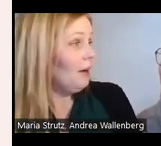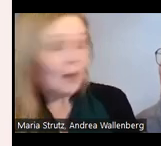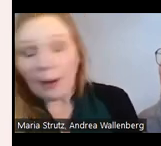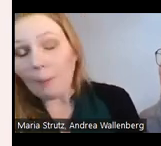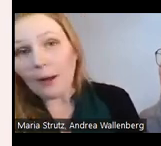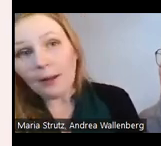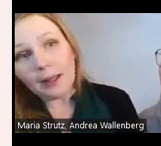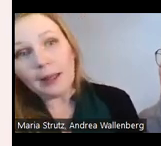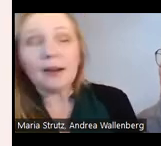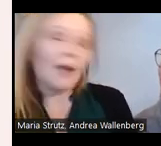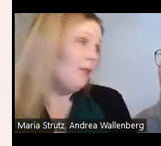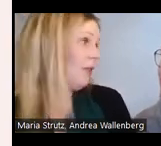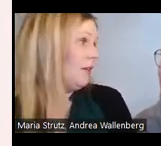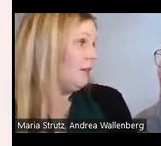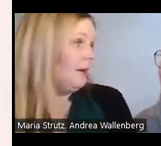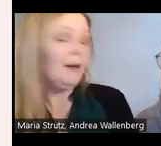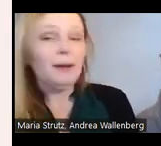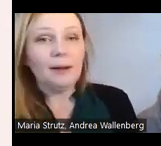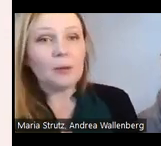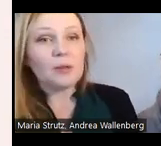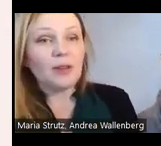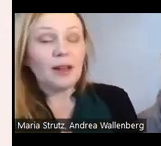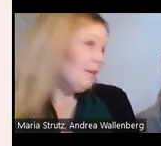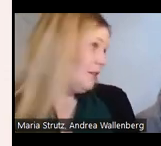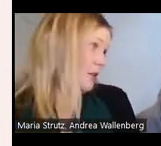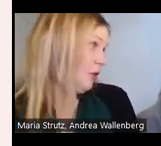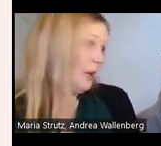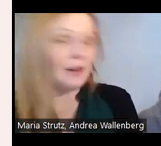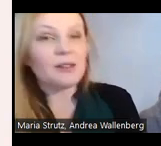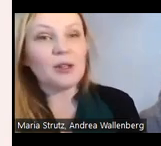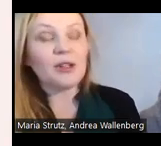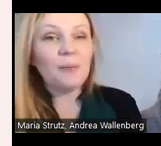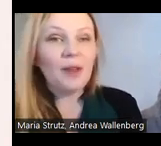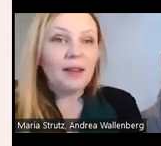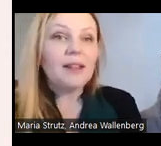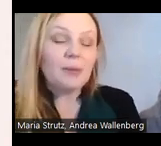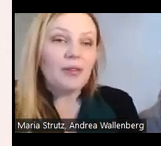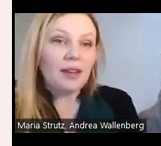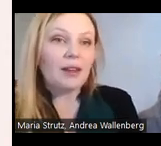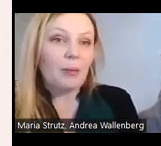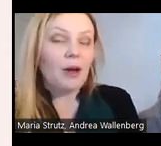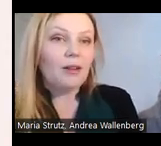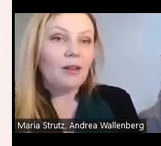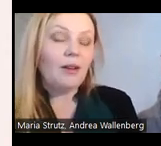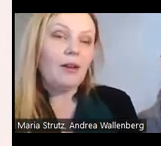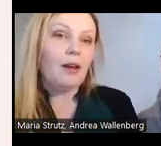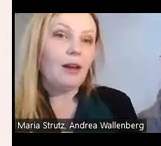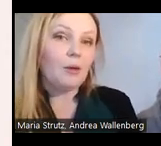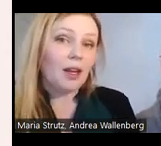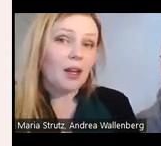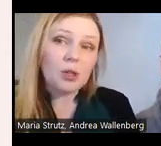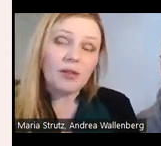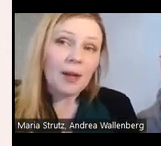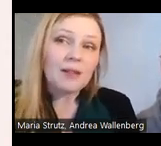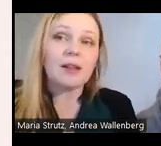mamma eller pappa eller katten. Mm. De som är, eller snuttefilten som jag sa. Det som är viktigt för barnet.